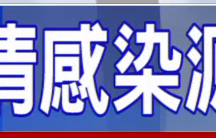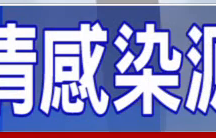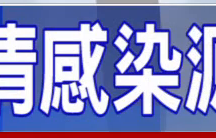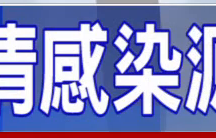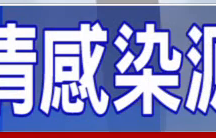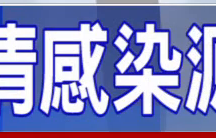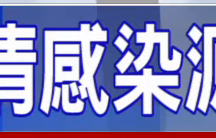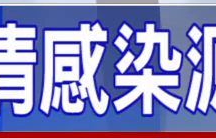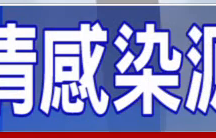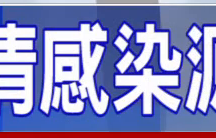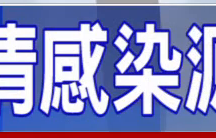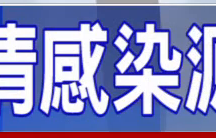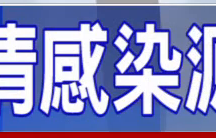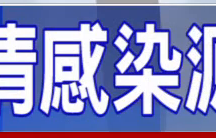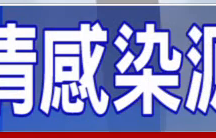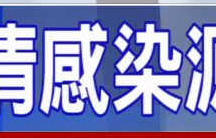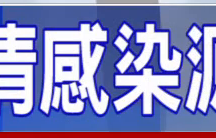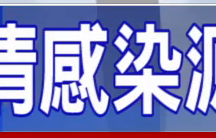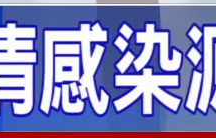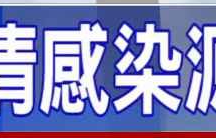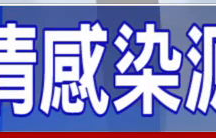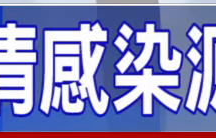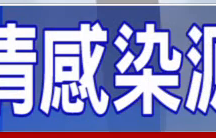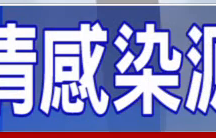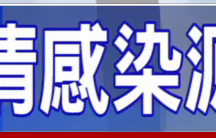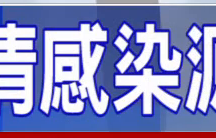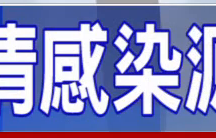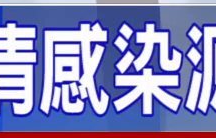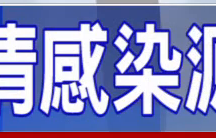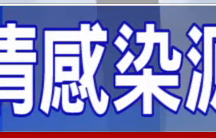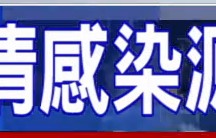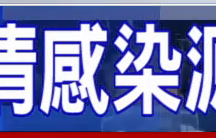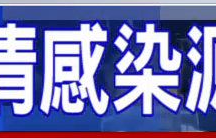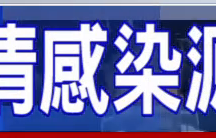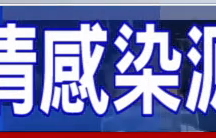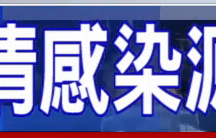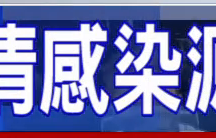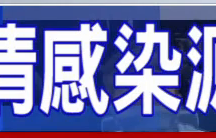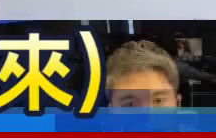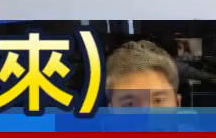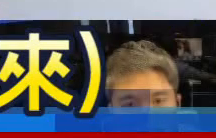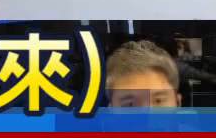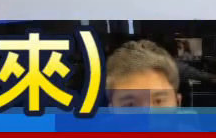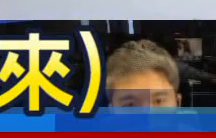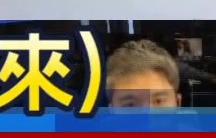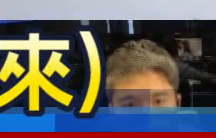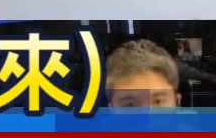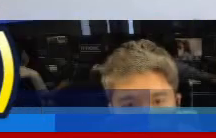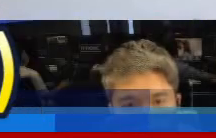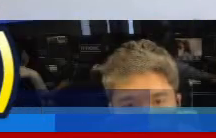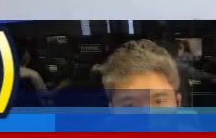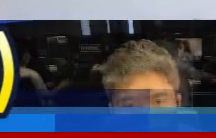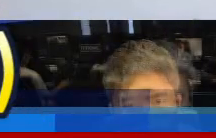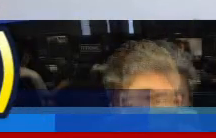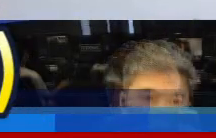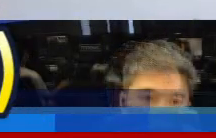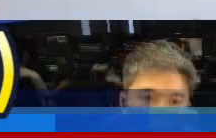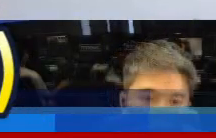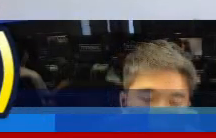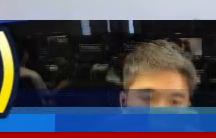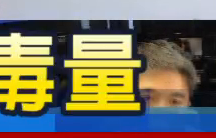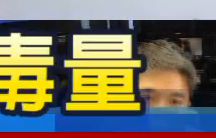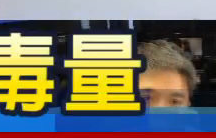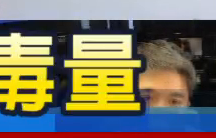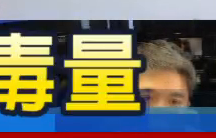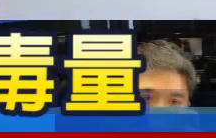市卫生局要针对家长加验血型抗体厘清感染源， 这个绝对不能排除埃及进来的这一位，他测的